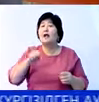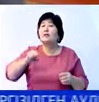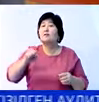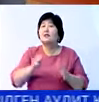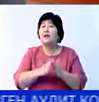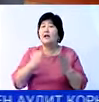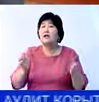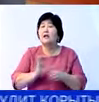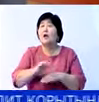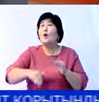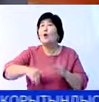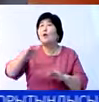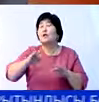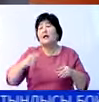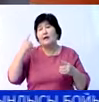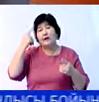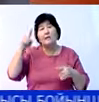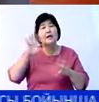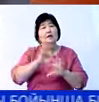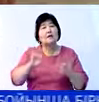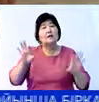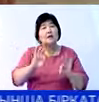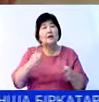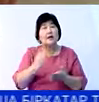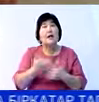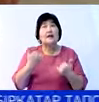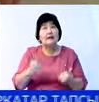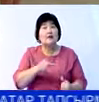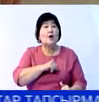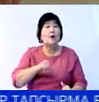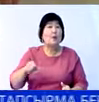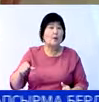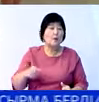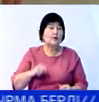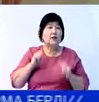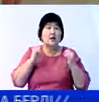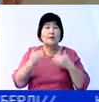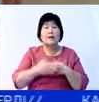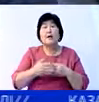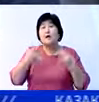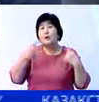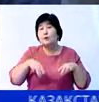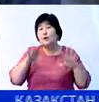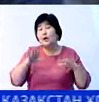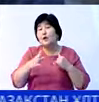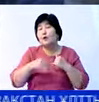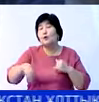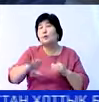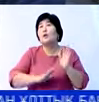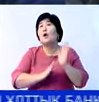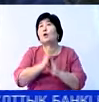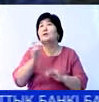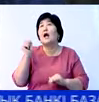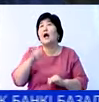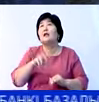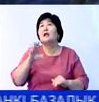шығарып, өскелең ұрпаққа ғибратты мұранын тартып өткен еді. Енді міне өзінің мерейтойы қарсаңында кіндік қаны тамып, топырағындауына өскен алтын